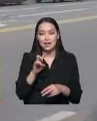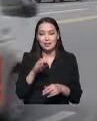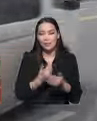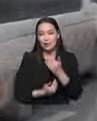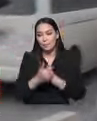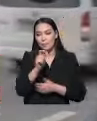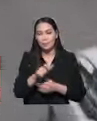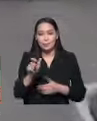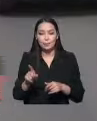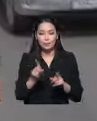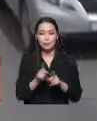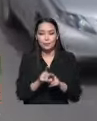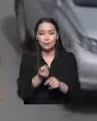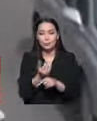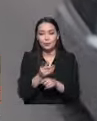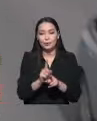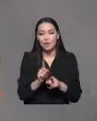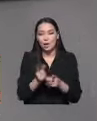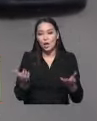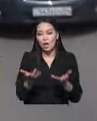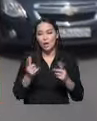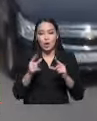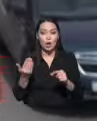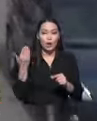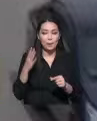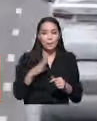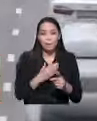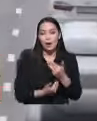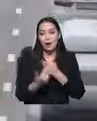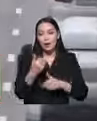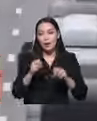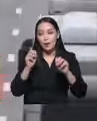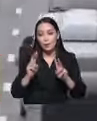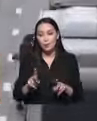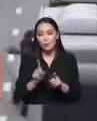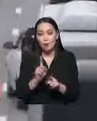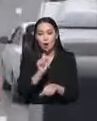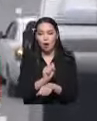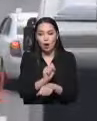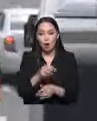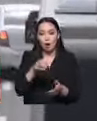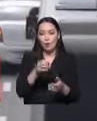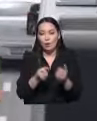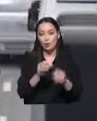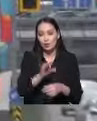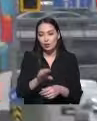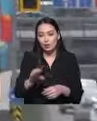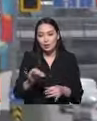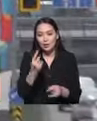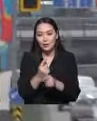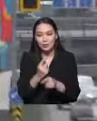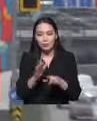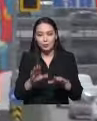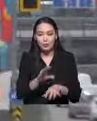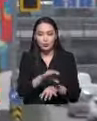шектеулі адамдар үшін бірнеше жеңілдіктер болған. Олар арнайы мүгедектерге арналған тұрақ белгісіне немесе тыйым салған аймақтарға